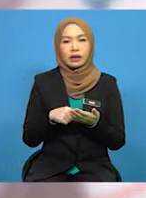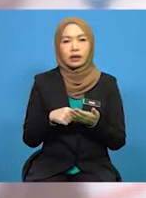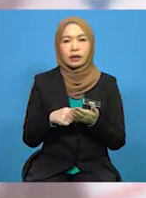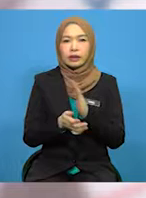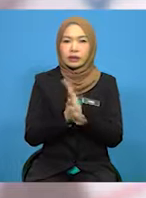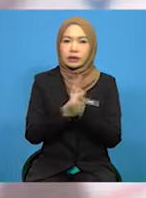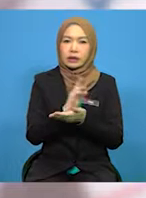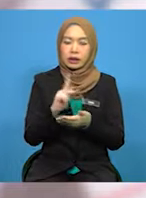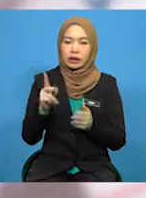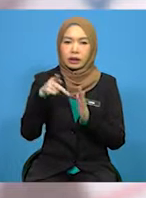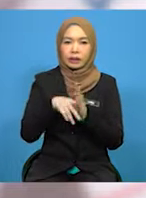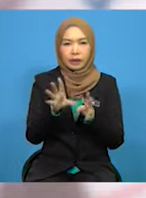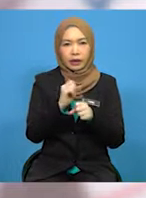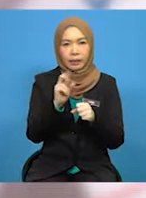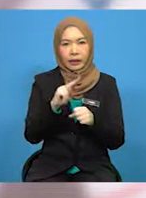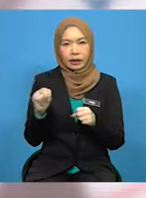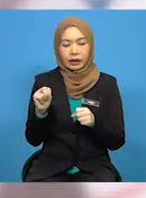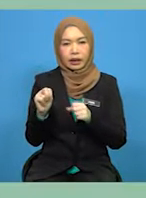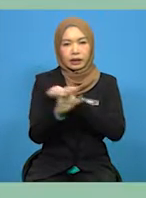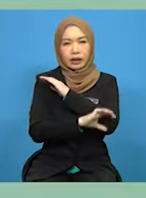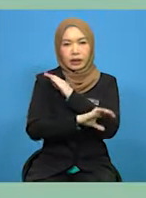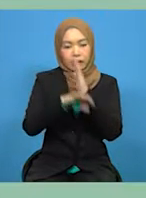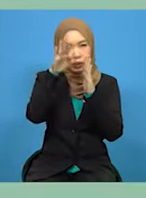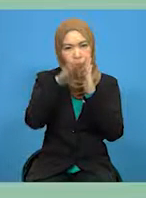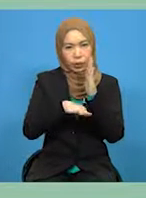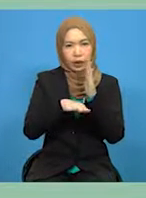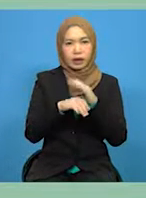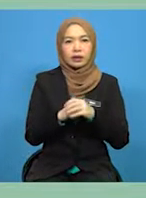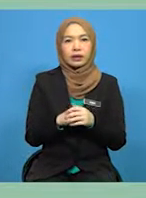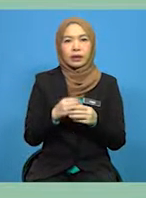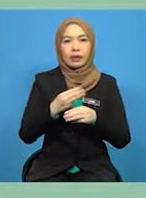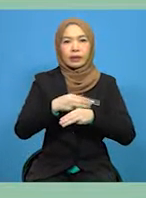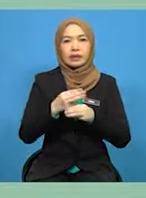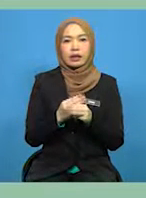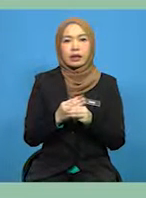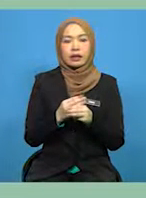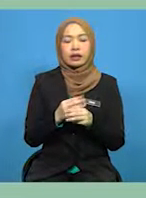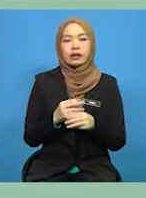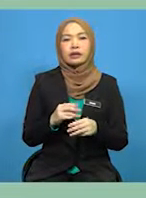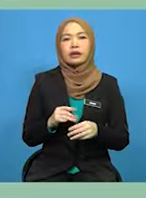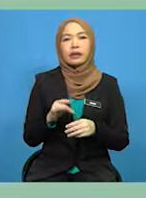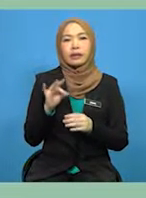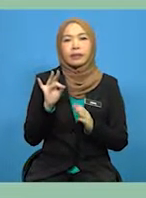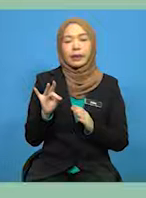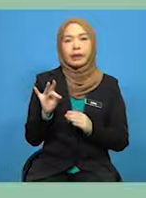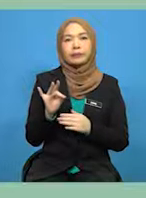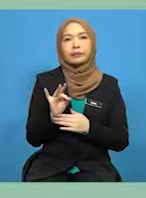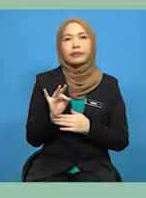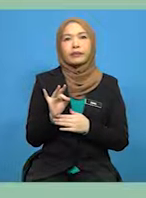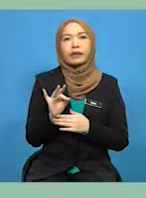pendapatan negara terkurang anggar. Masalah yang kelapan ialah